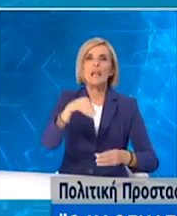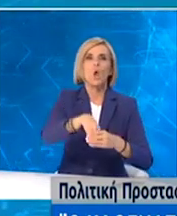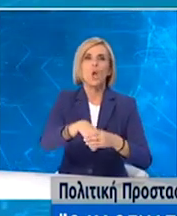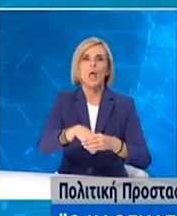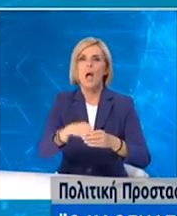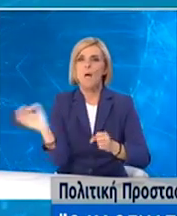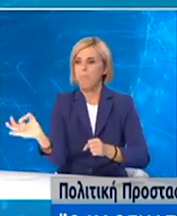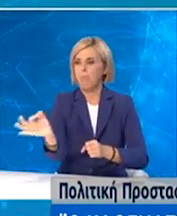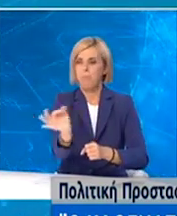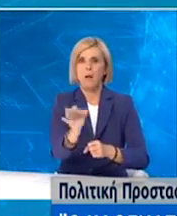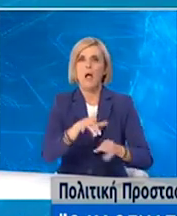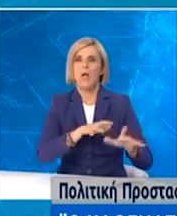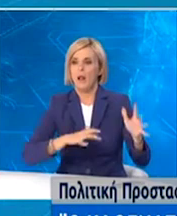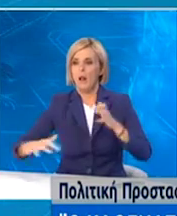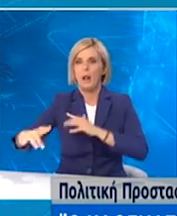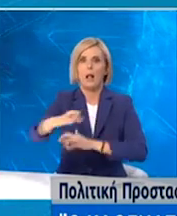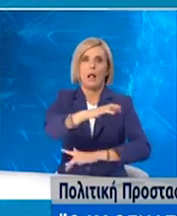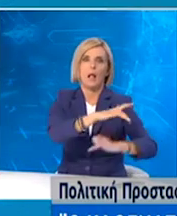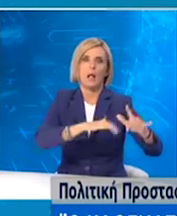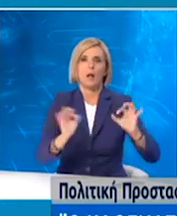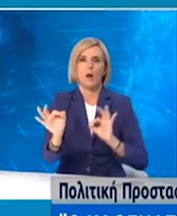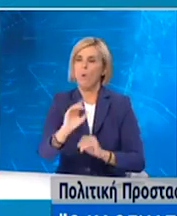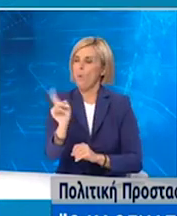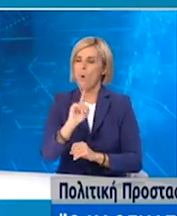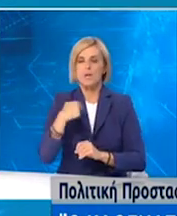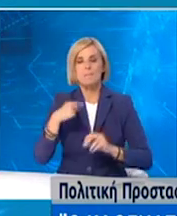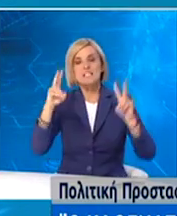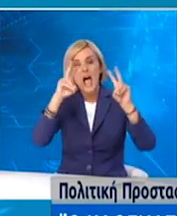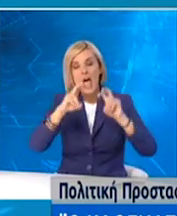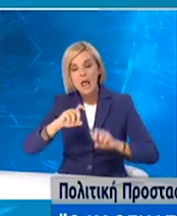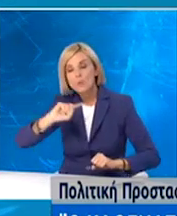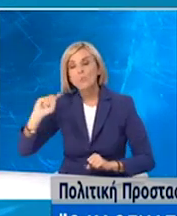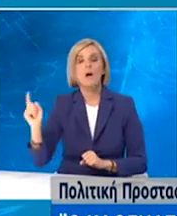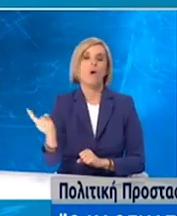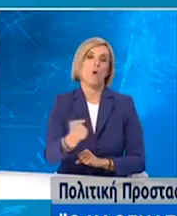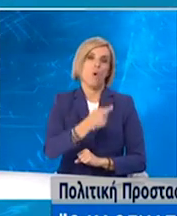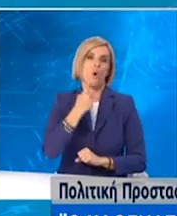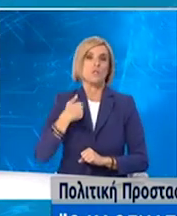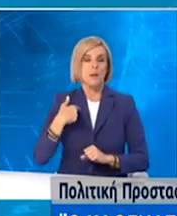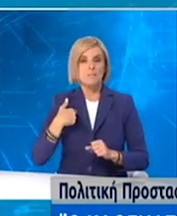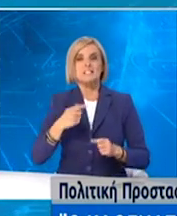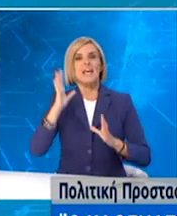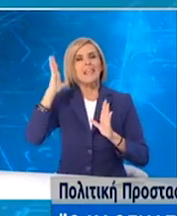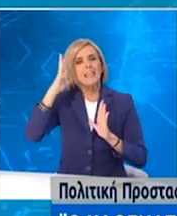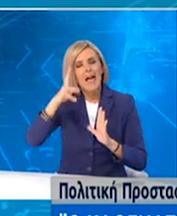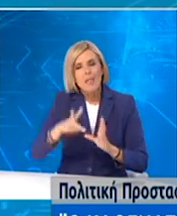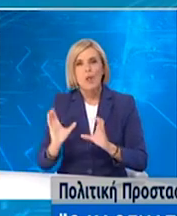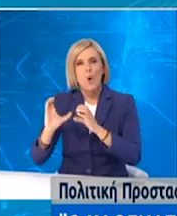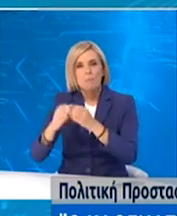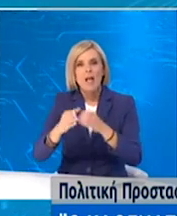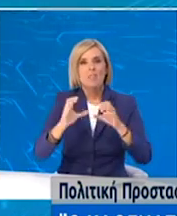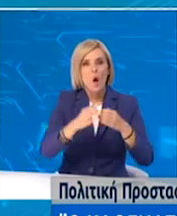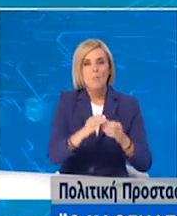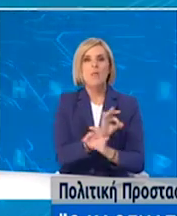οποίοι αυτοί να περιφέρονται με προφανείς κινδύνους για τη δημόσια υγεία. Έχουμε ενεργοποιήσει κάθε μηχανισμό για